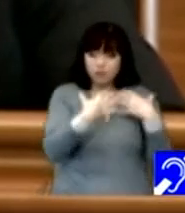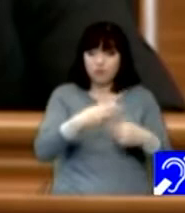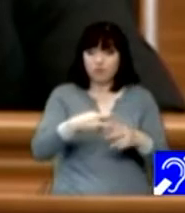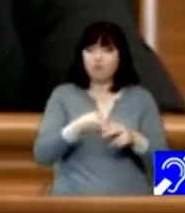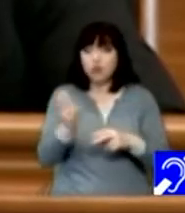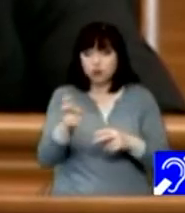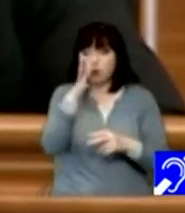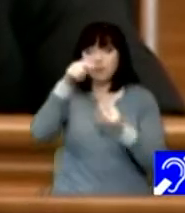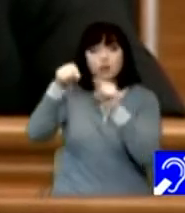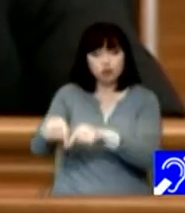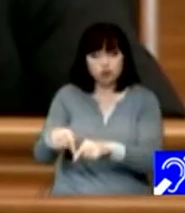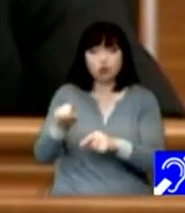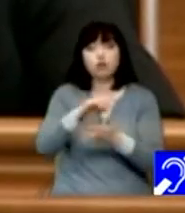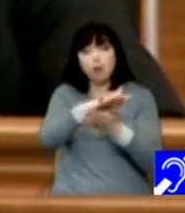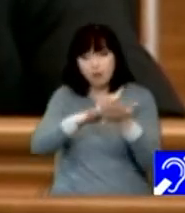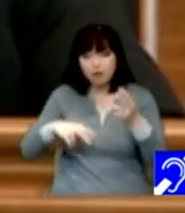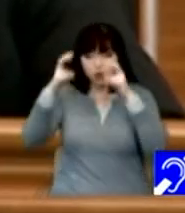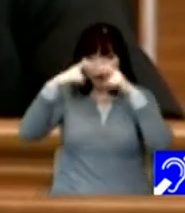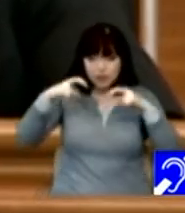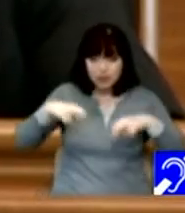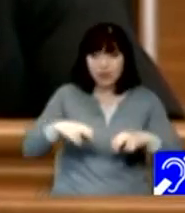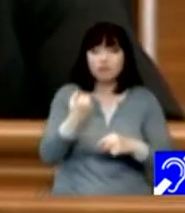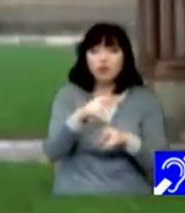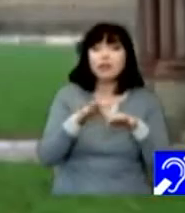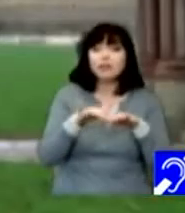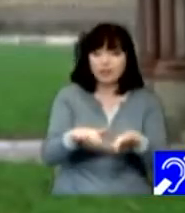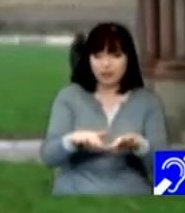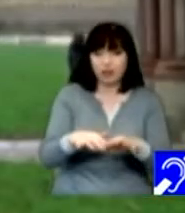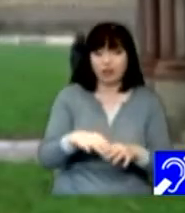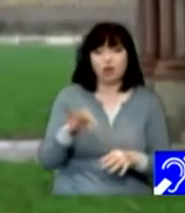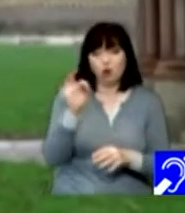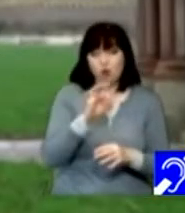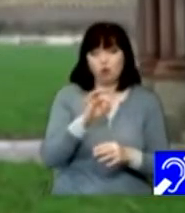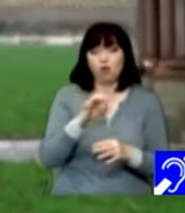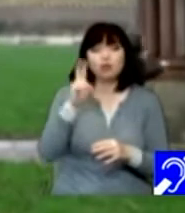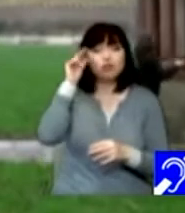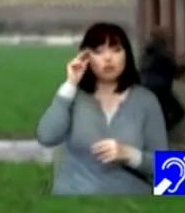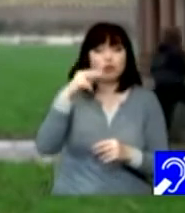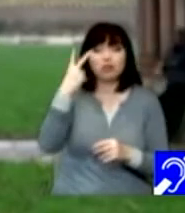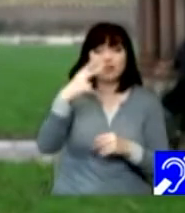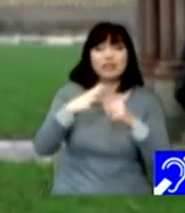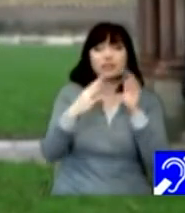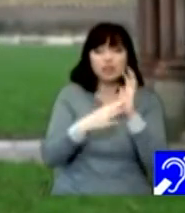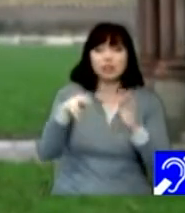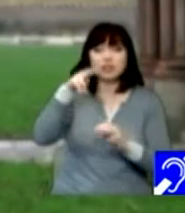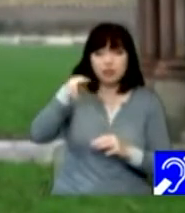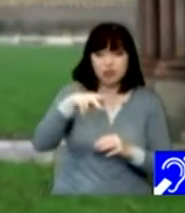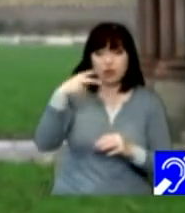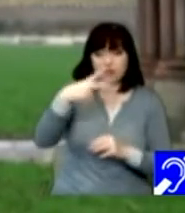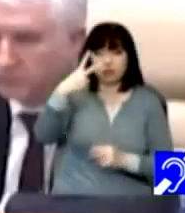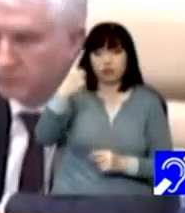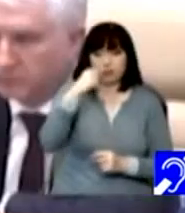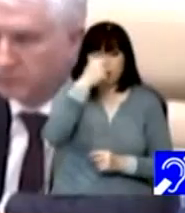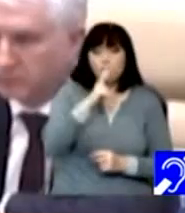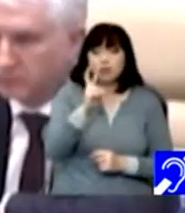de la Chișinău în scopul continuării investigațiilor în dosarul anunțat public de PC Cox în data de 19 decembrie 2021.